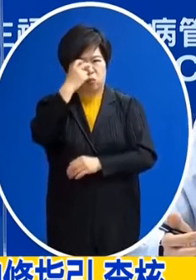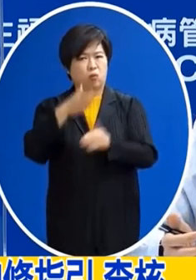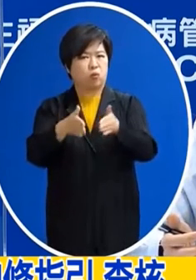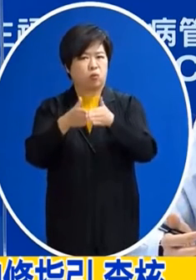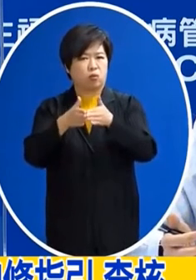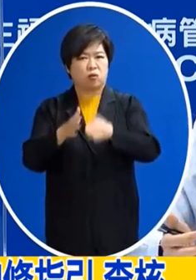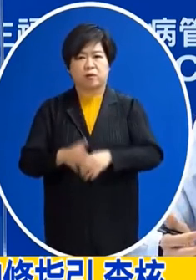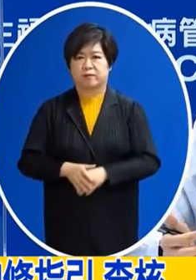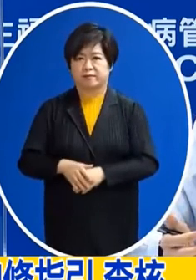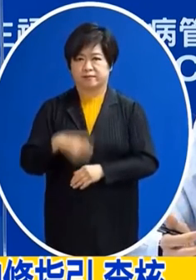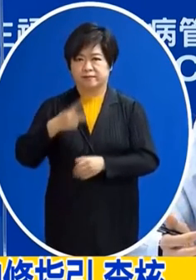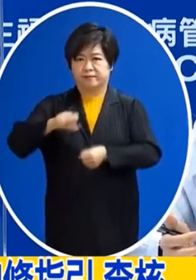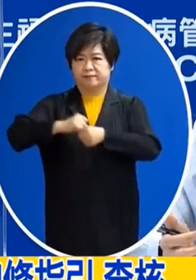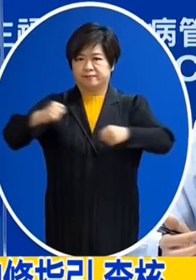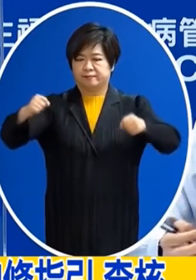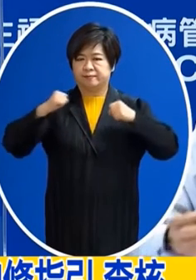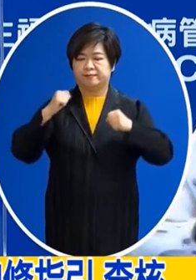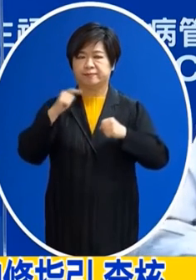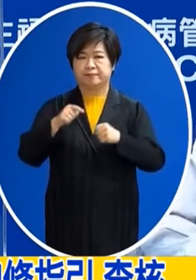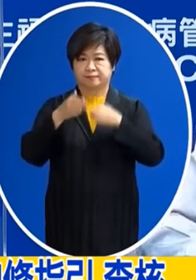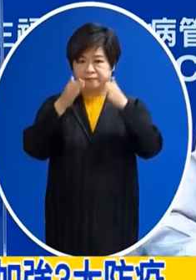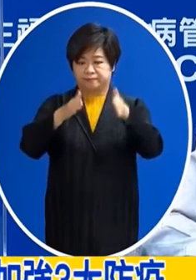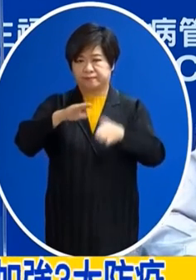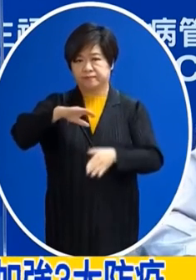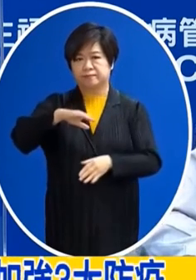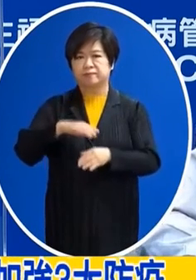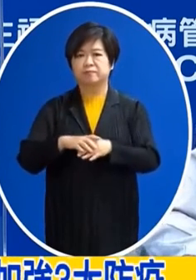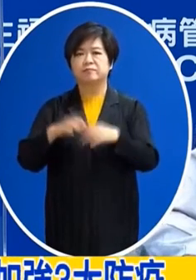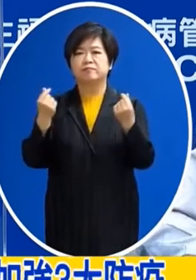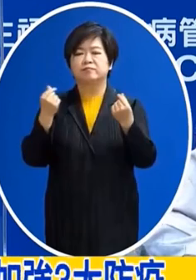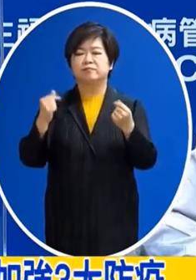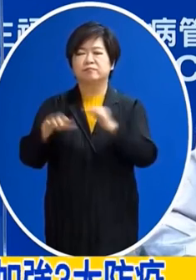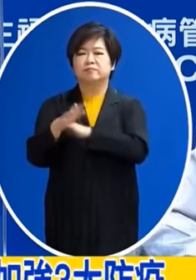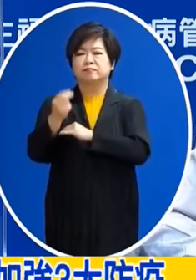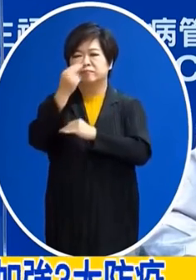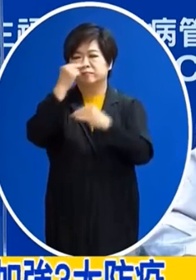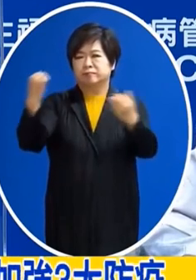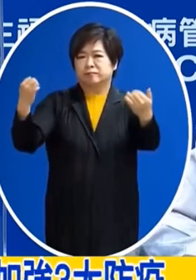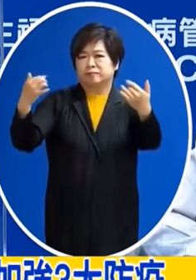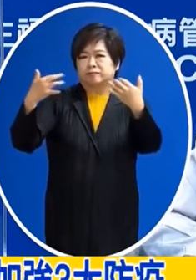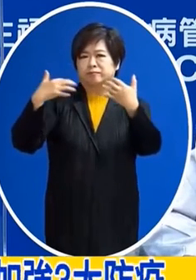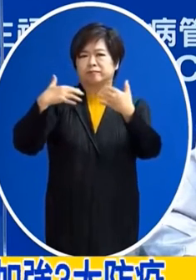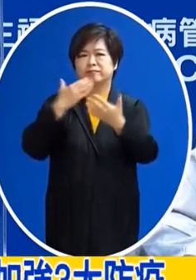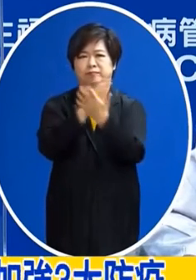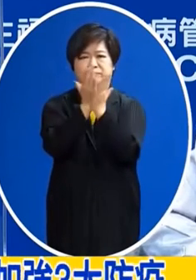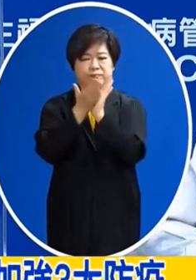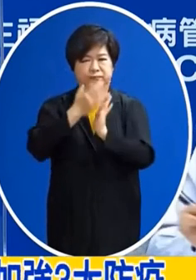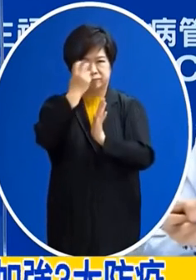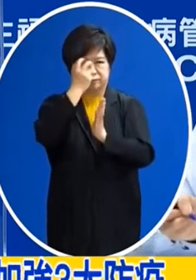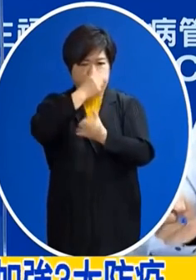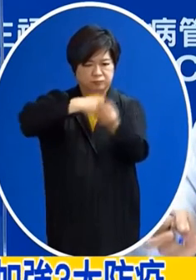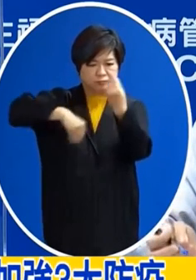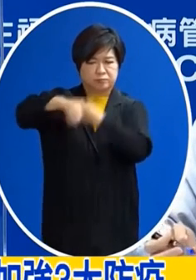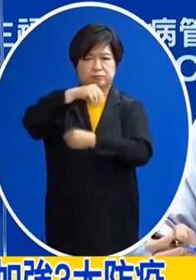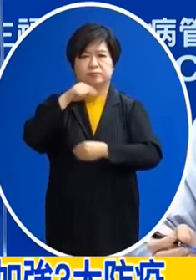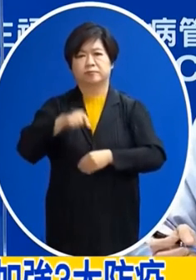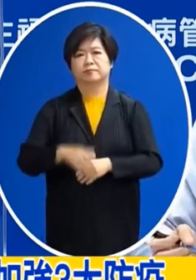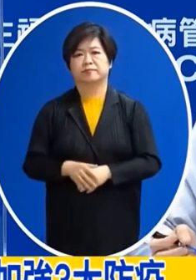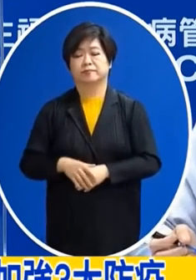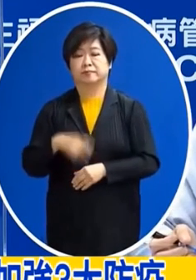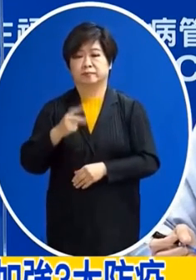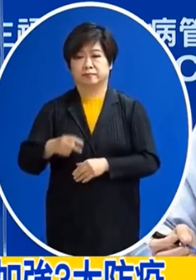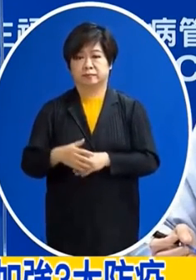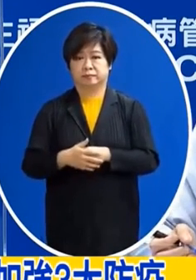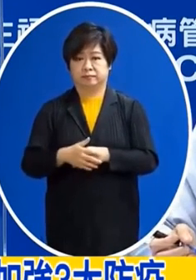另外我们会加强这个检视防疫旅宿通风空调的运作情形。那再来就是我们会由感染管制、